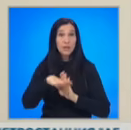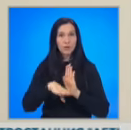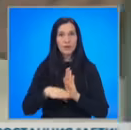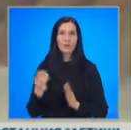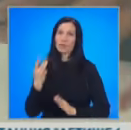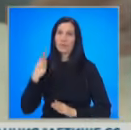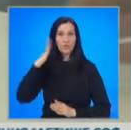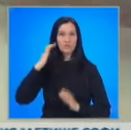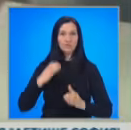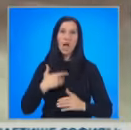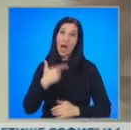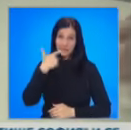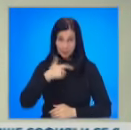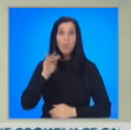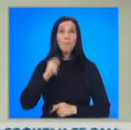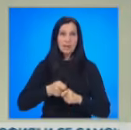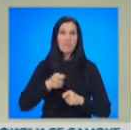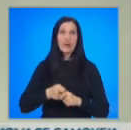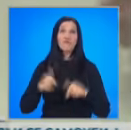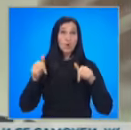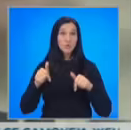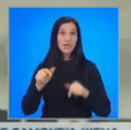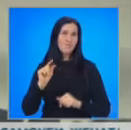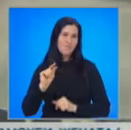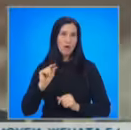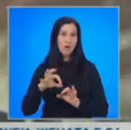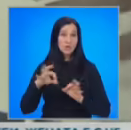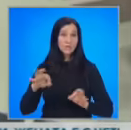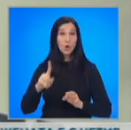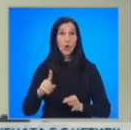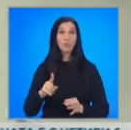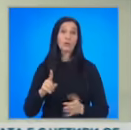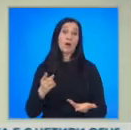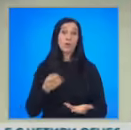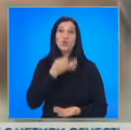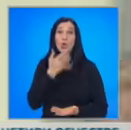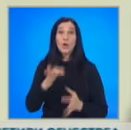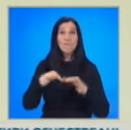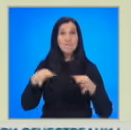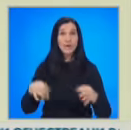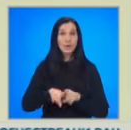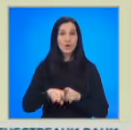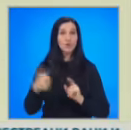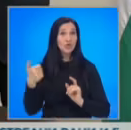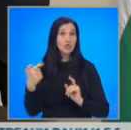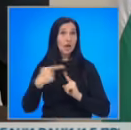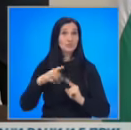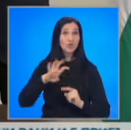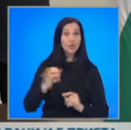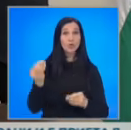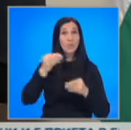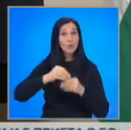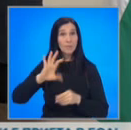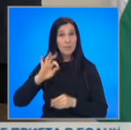новото правителство. Аз лично бих направил актуализация в малък размер, който да обезпечи мерките като 60-40,